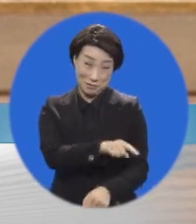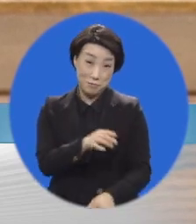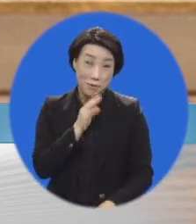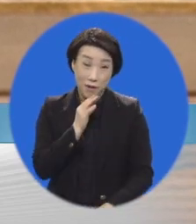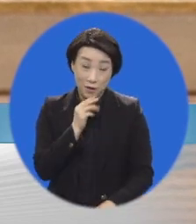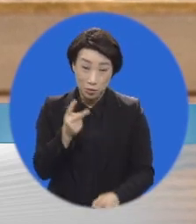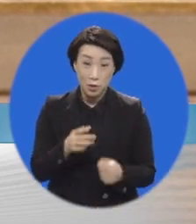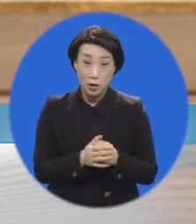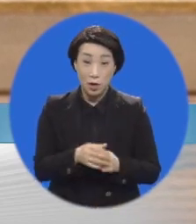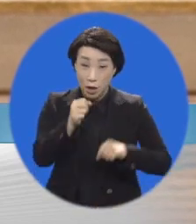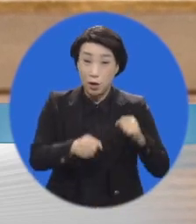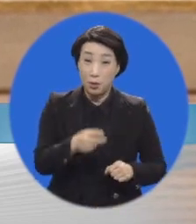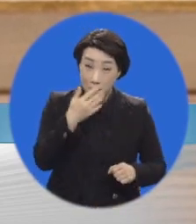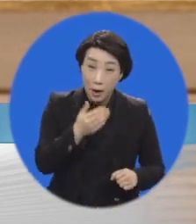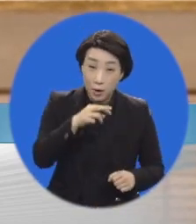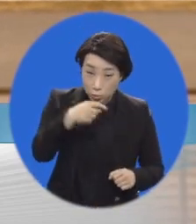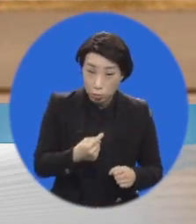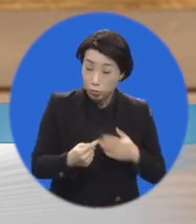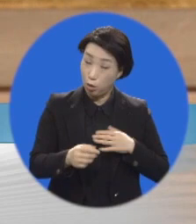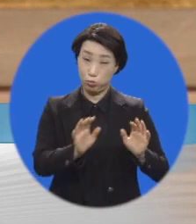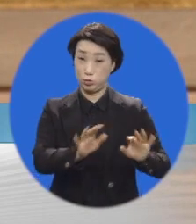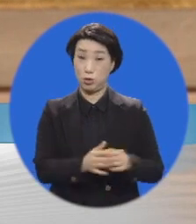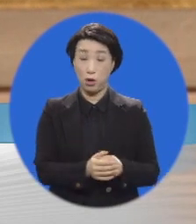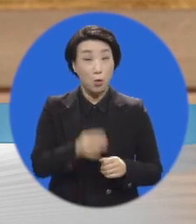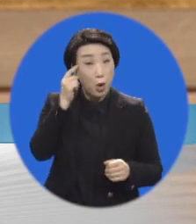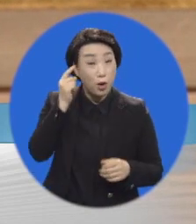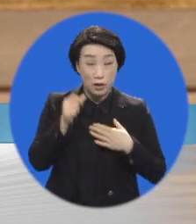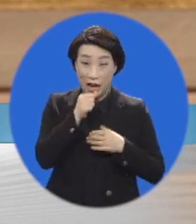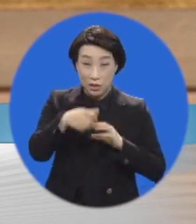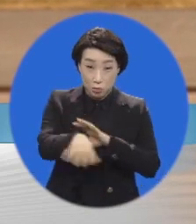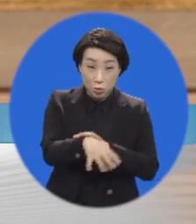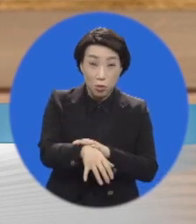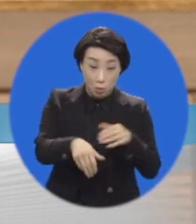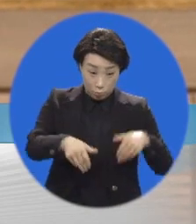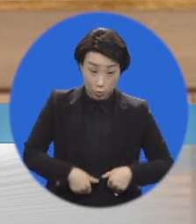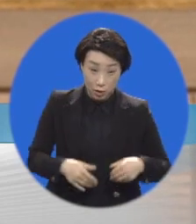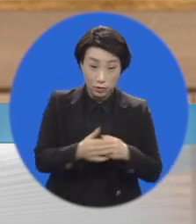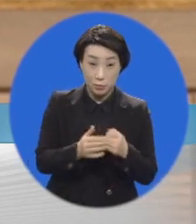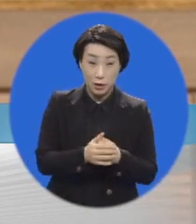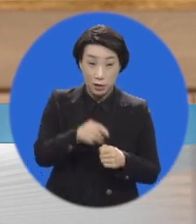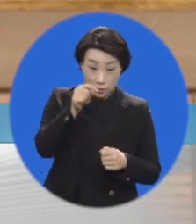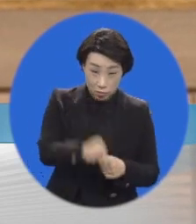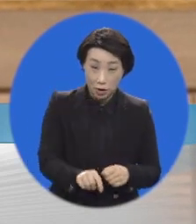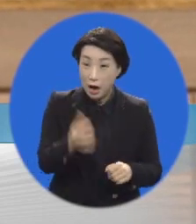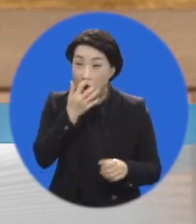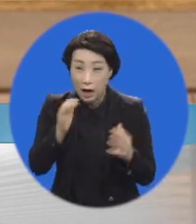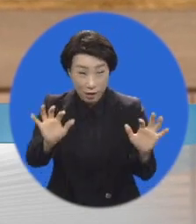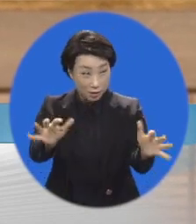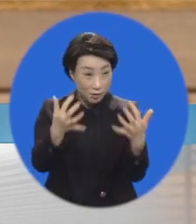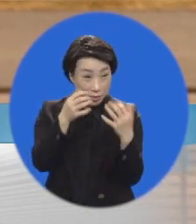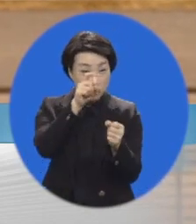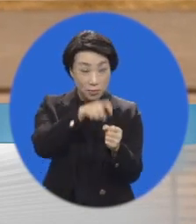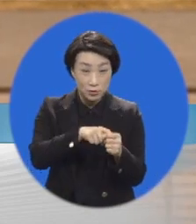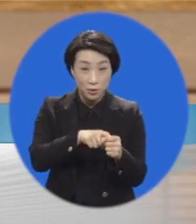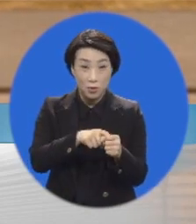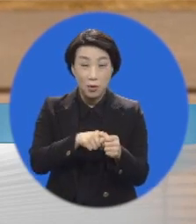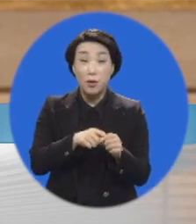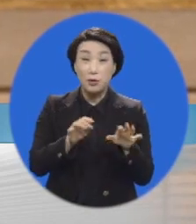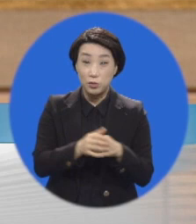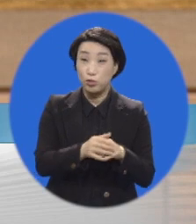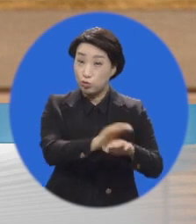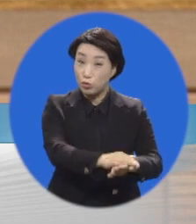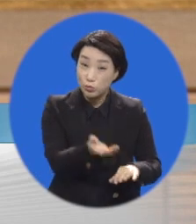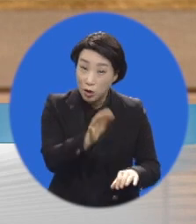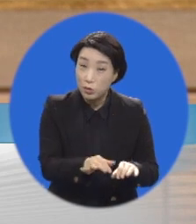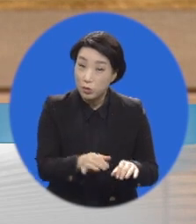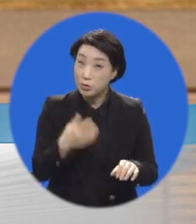있다 할지라도 나는 안 해 왜냐면 이건 종이 꼭 필요해서 갖다 놨는데 이렇게 쓰려고 갖다 놨는데 어떻게 임무를